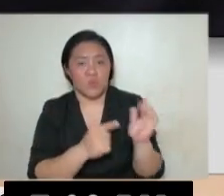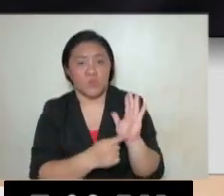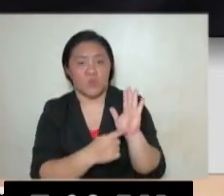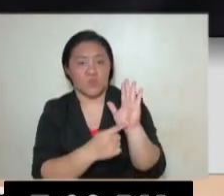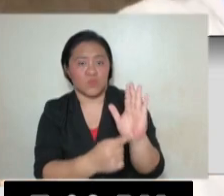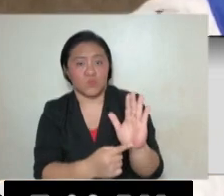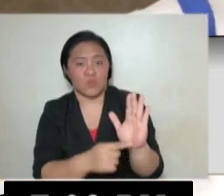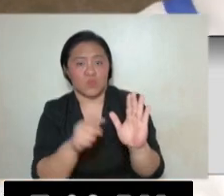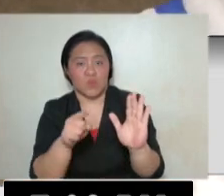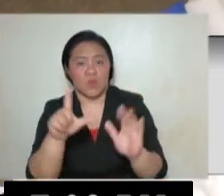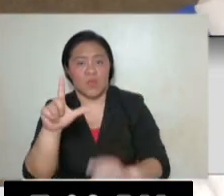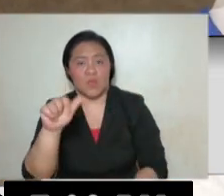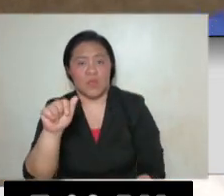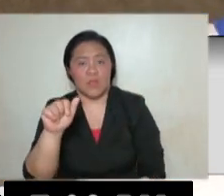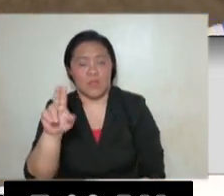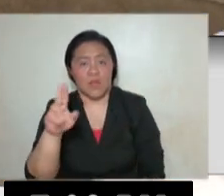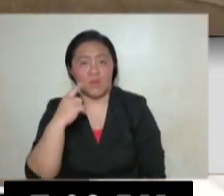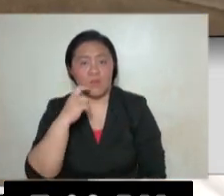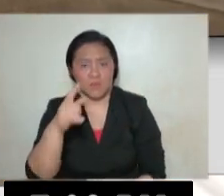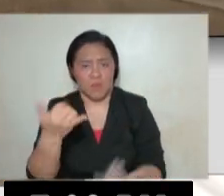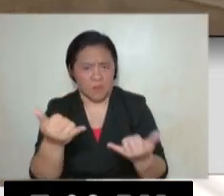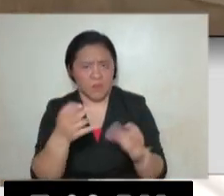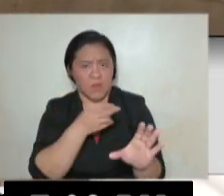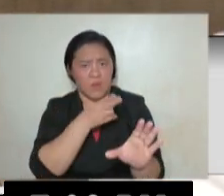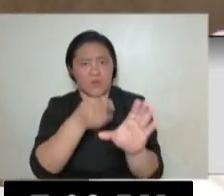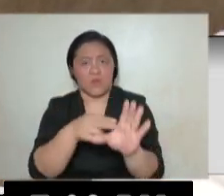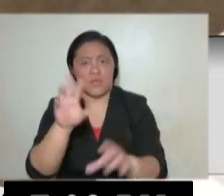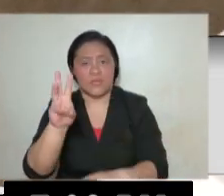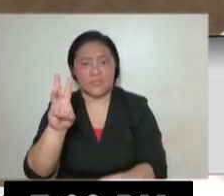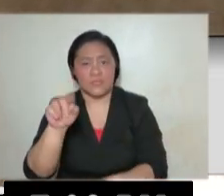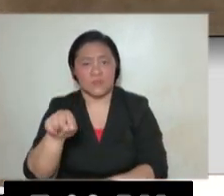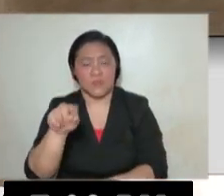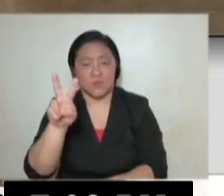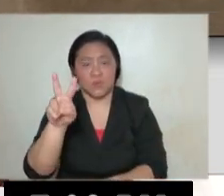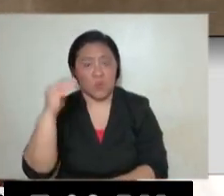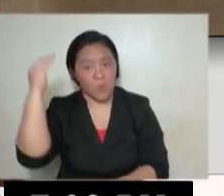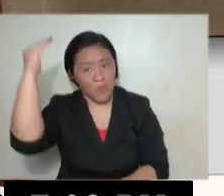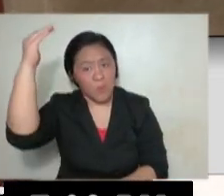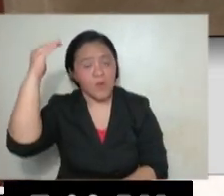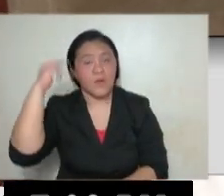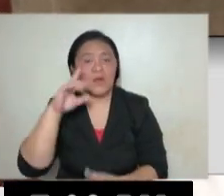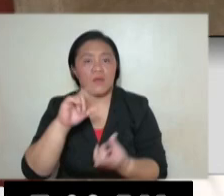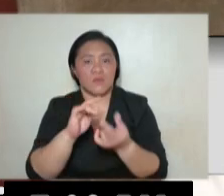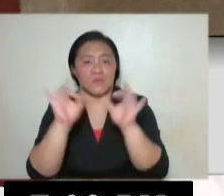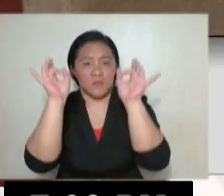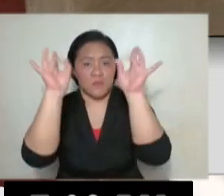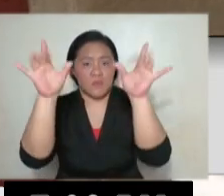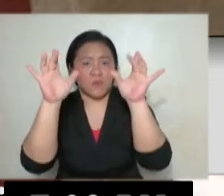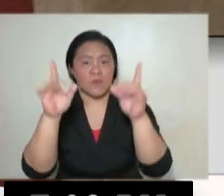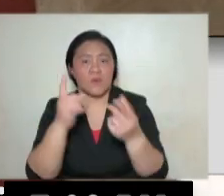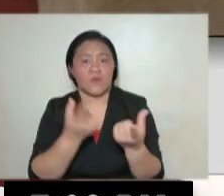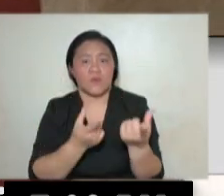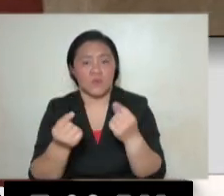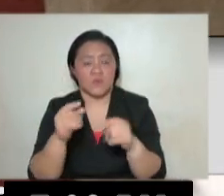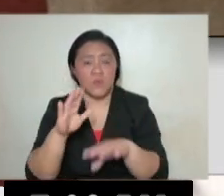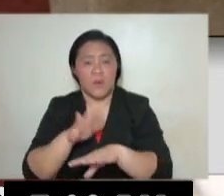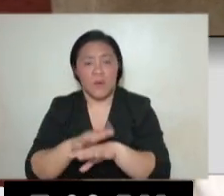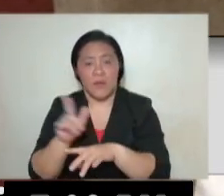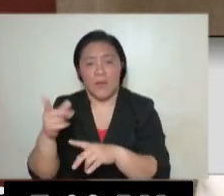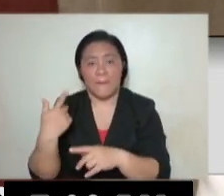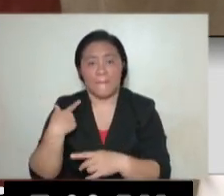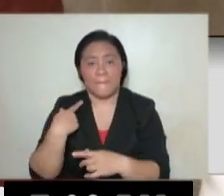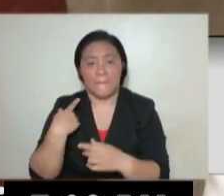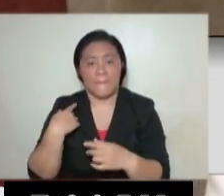Frank Lao na palaruin ang 6 fo2 setter na si alohi matapos magampanan ng Foxy management ang nauna ng